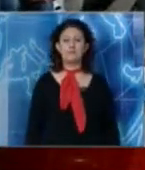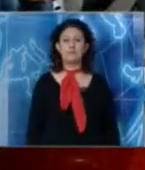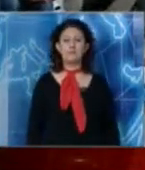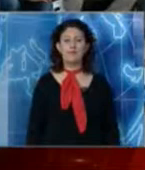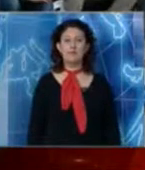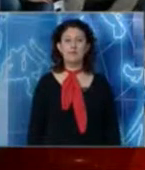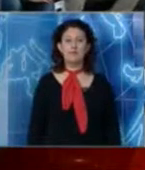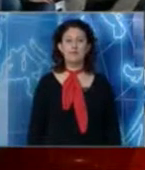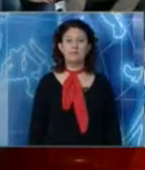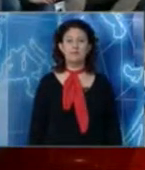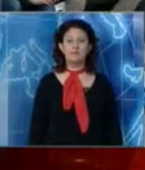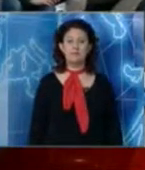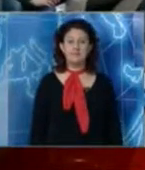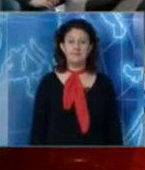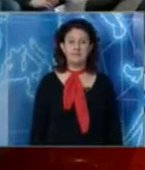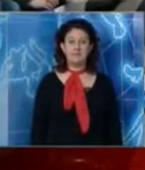Habibullah ne demek?